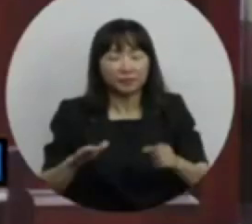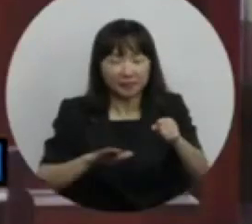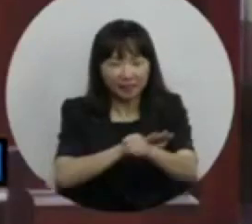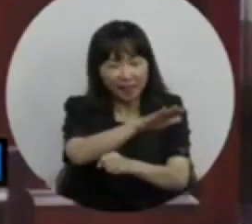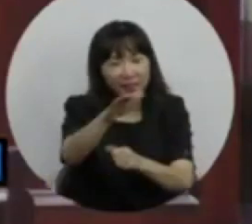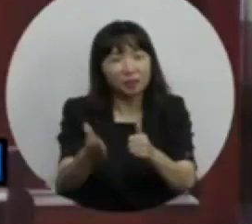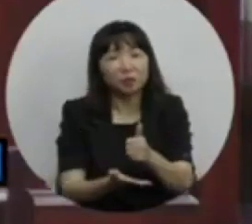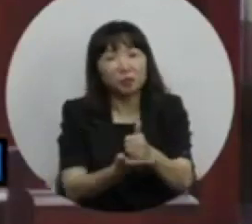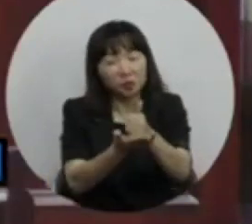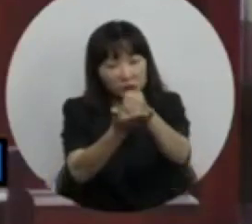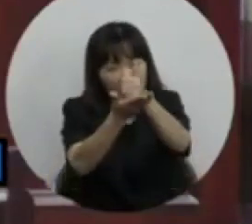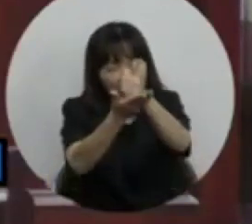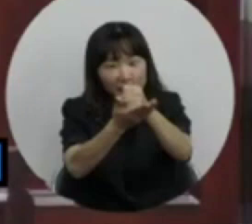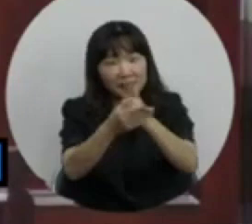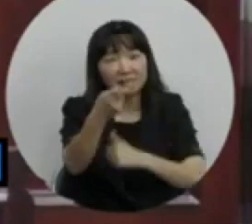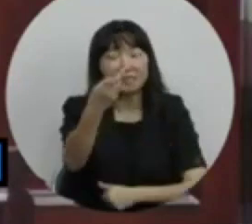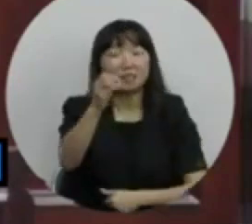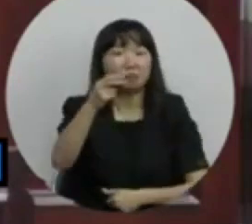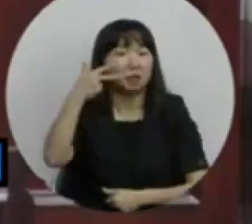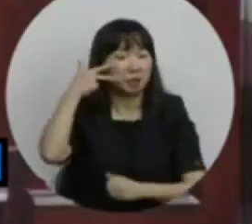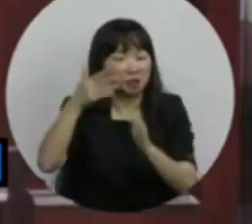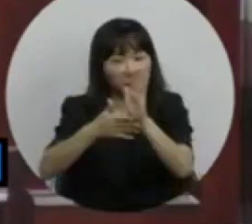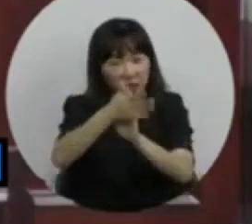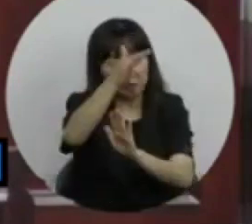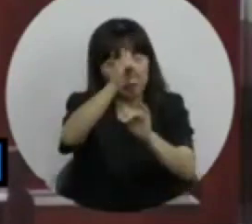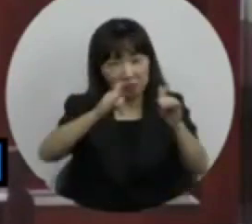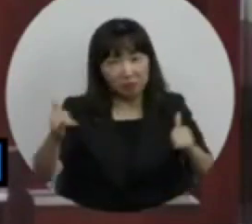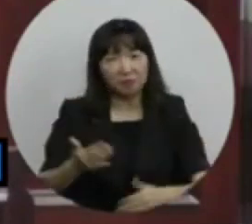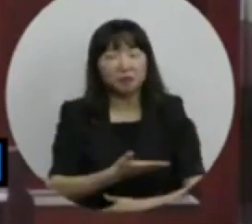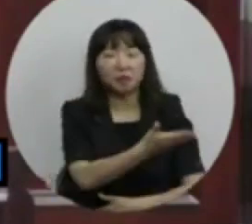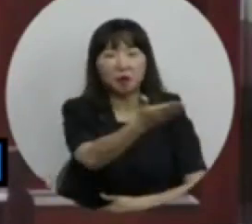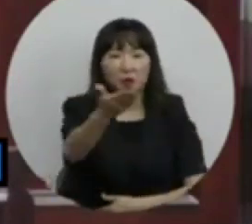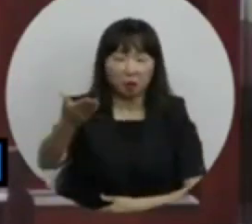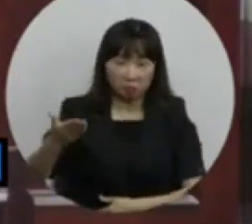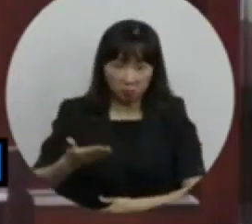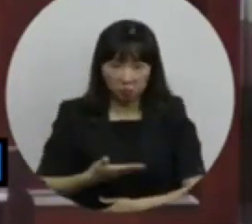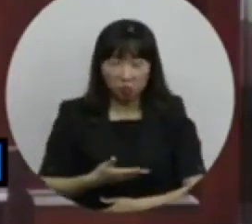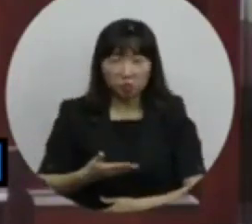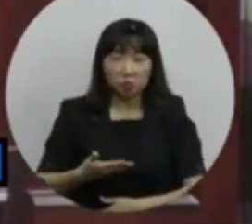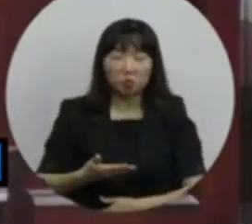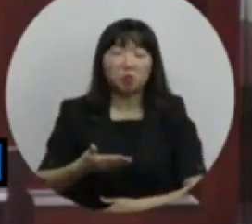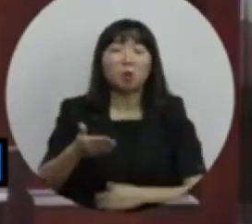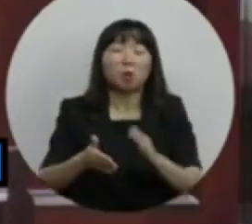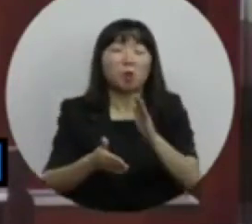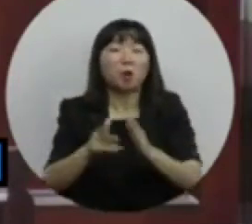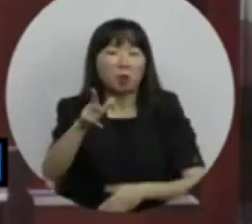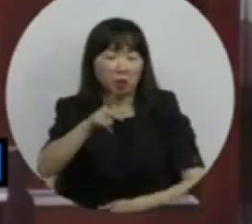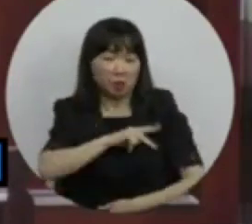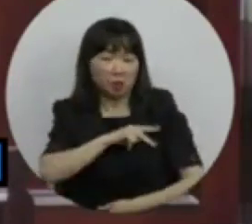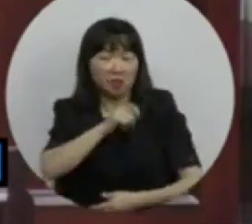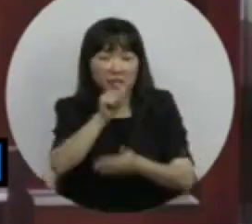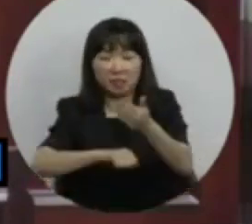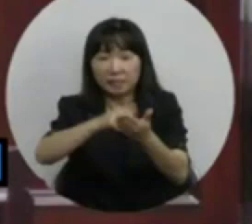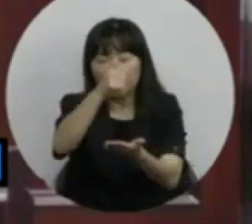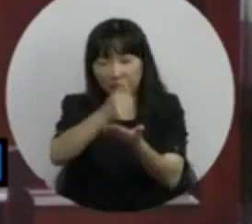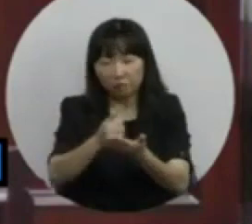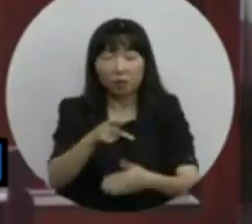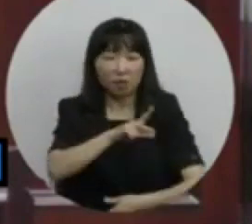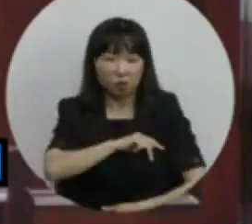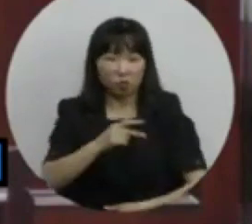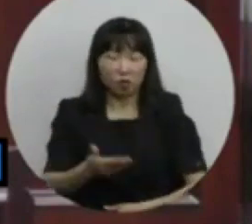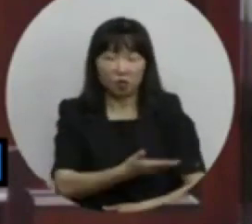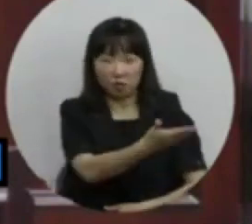사랑하고 존경하는 12만 여주 시민 여러분, 정병관 의장님과 의원님 여러분,